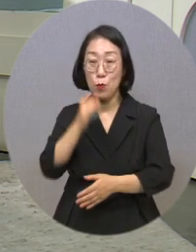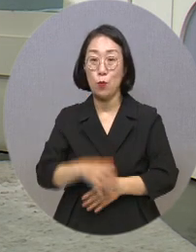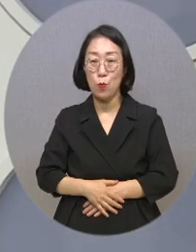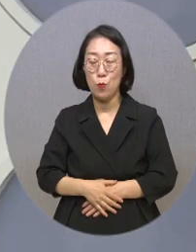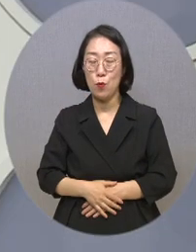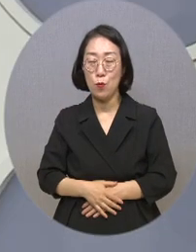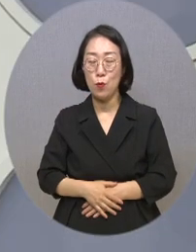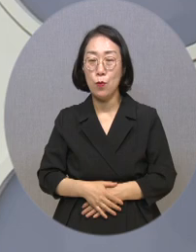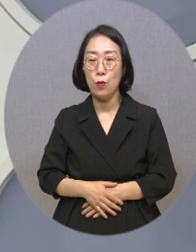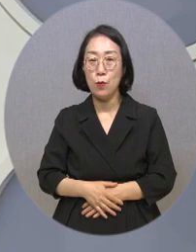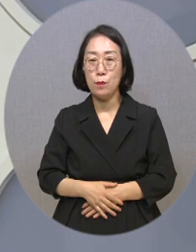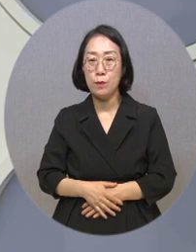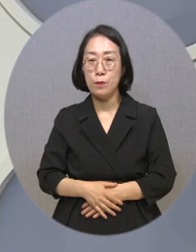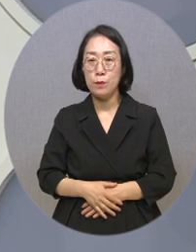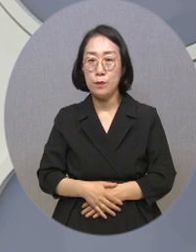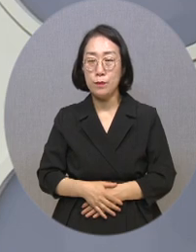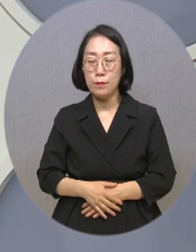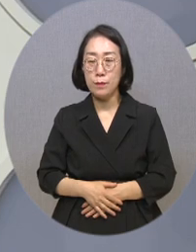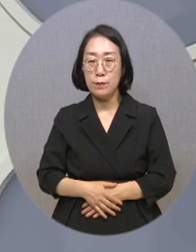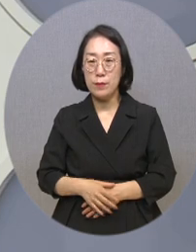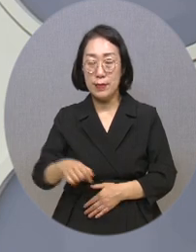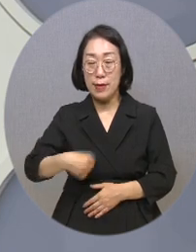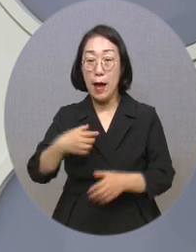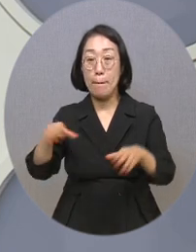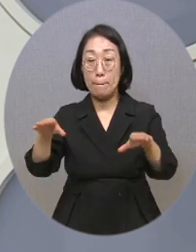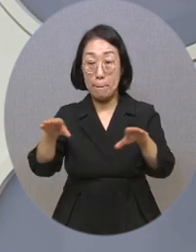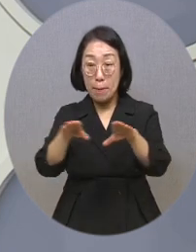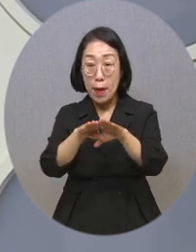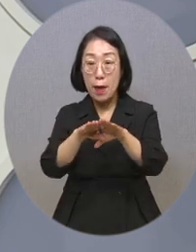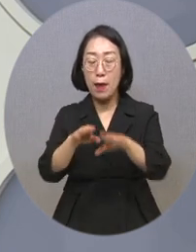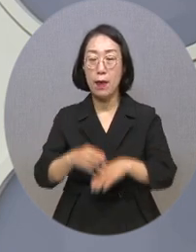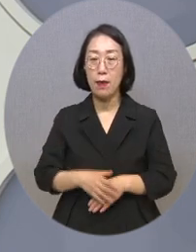그렇게 해서 그